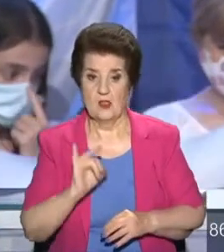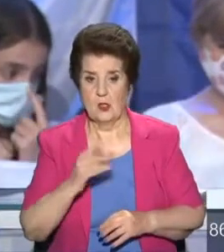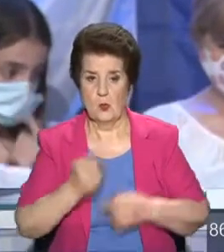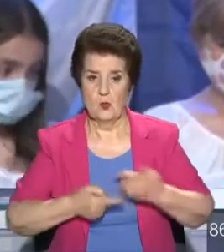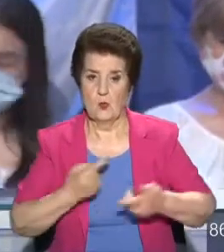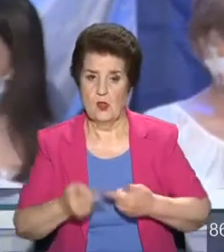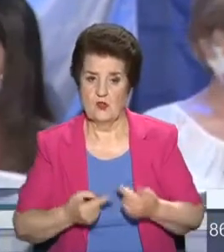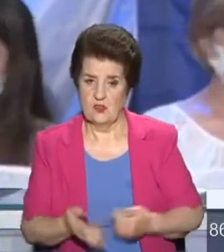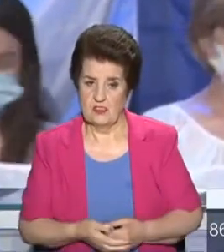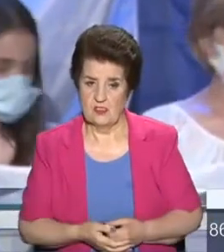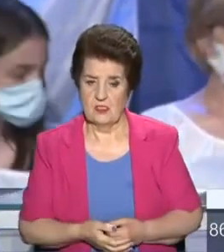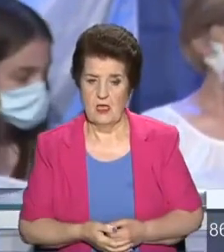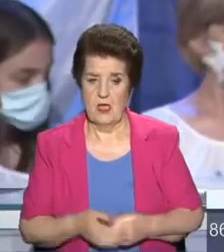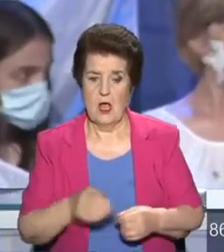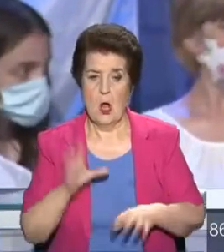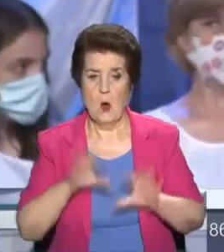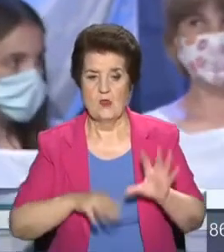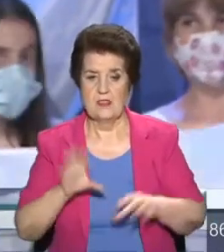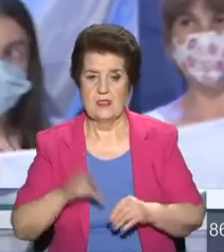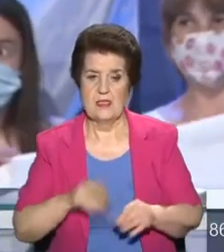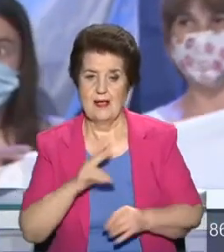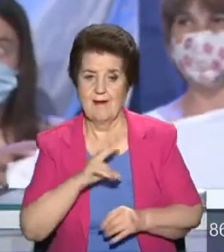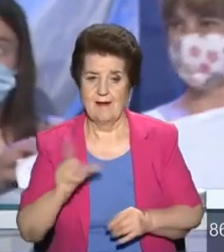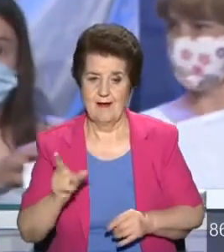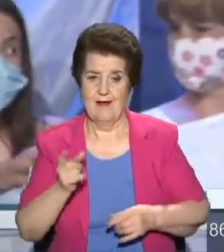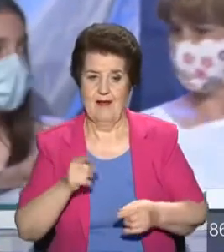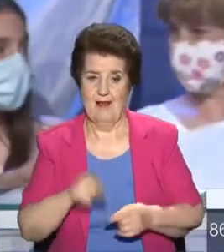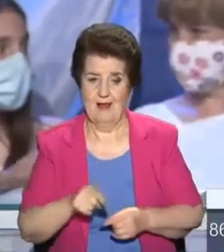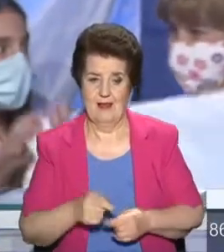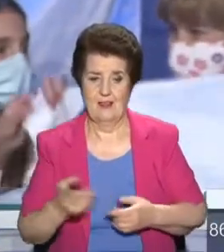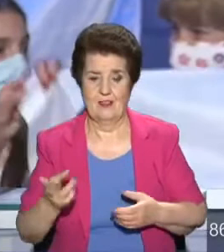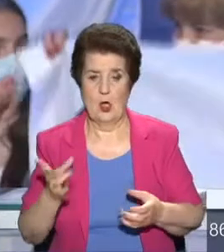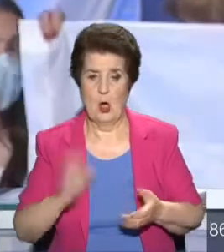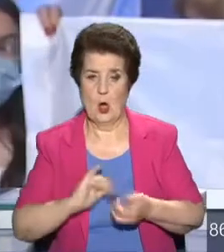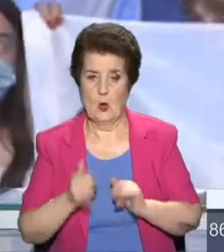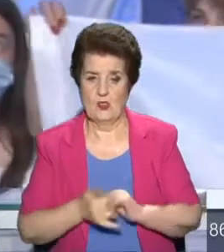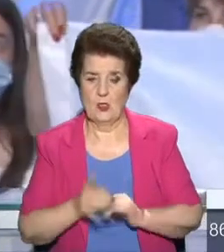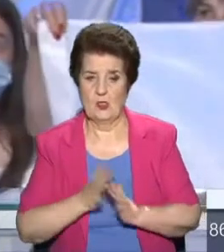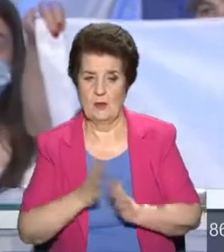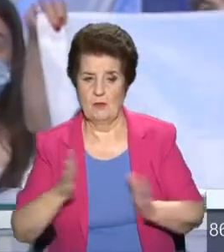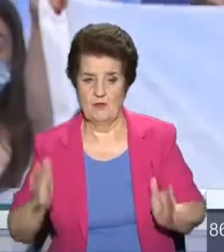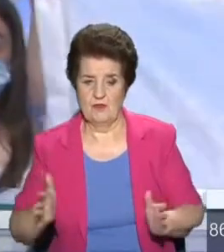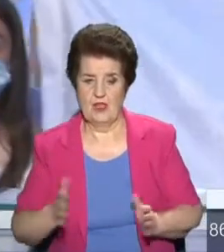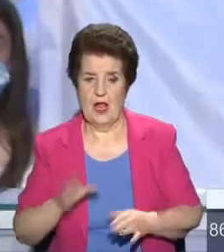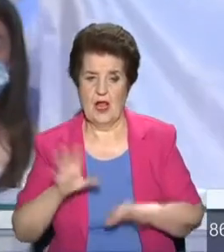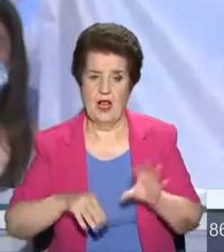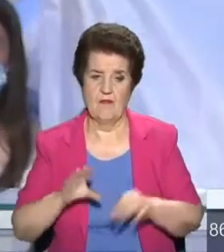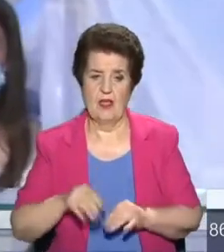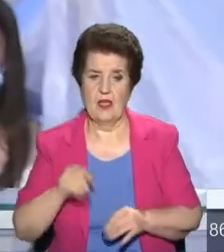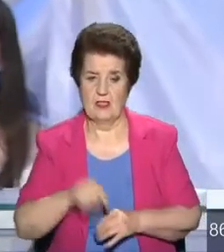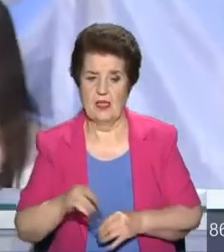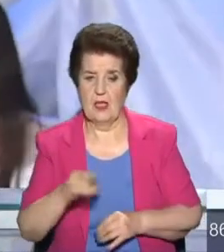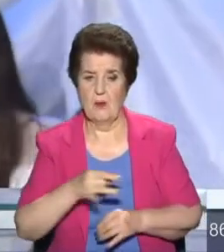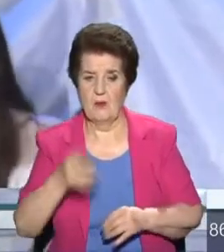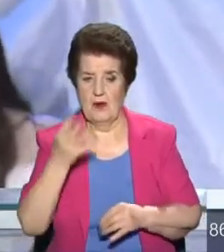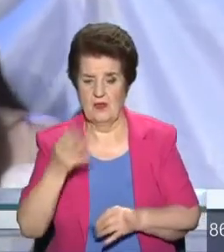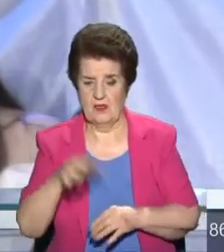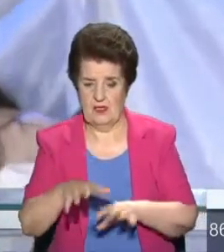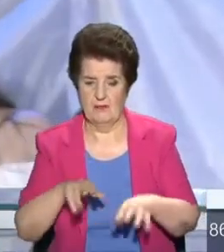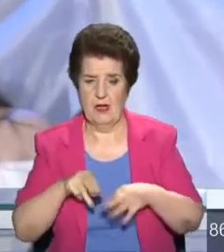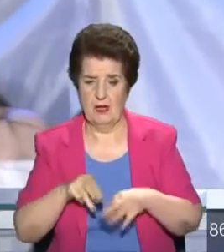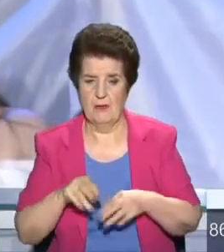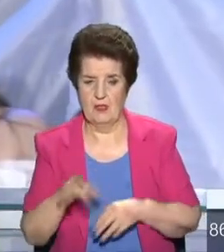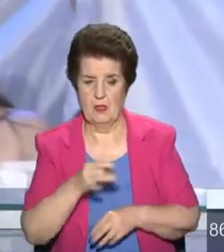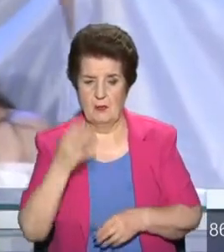proces consider că în condițiile existenței unei majorități calificate în Parlamentul Republicii Moldova care